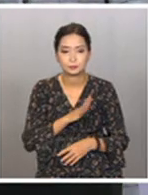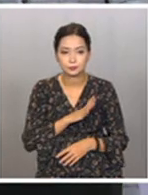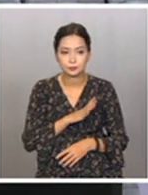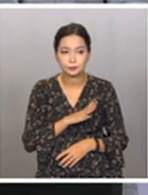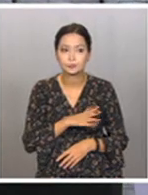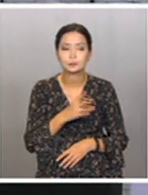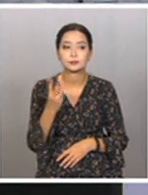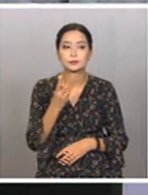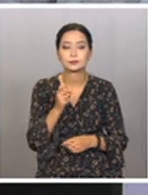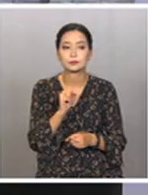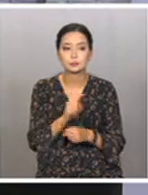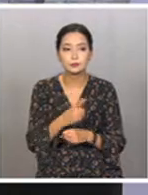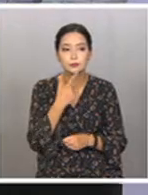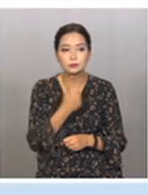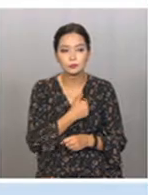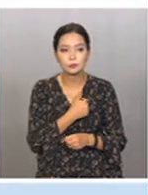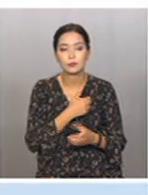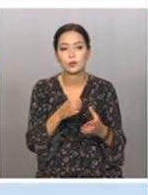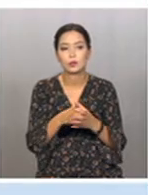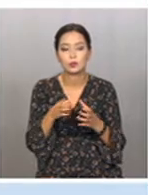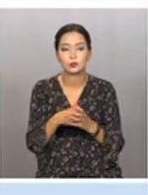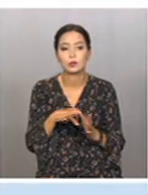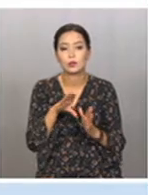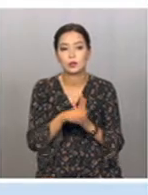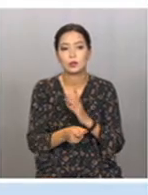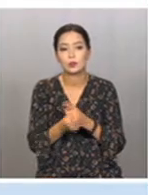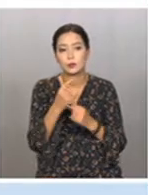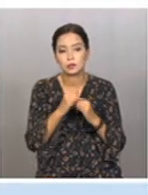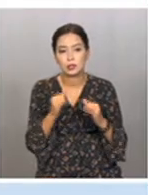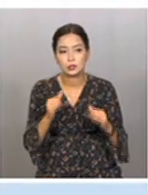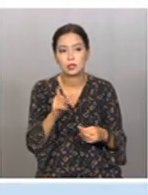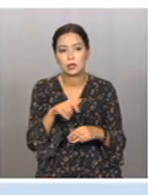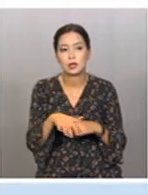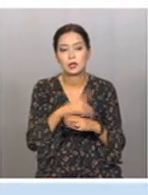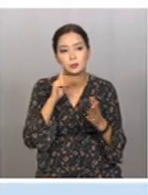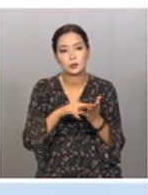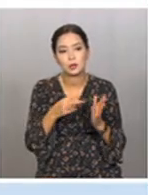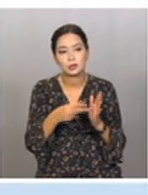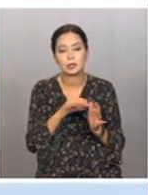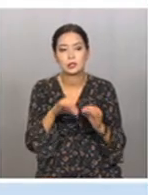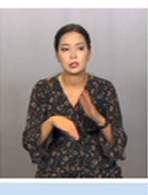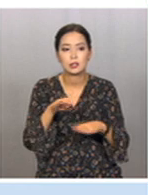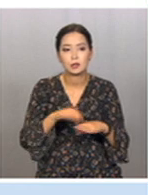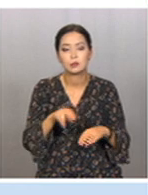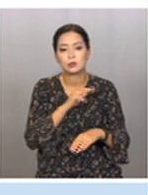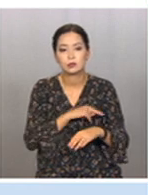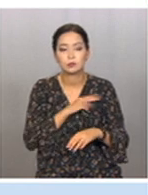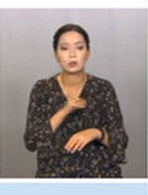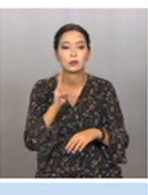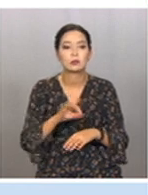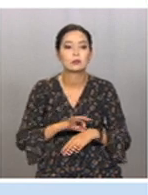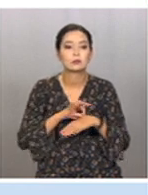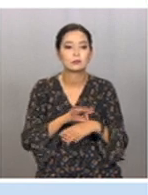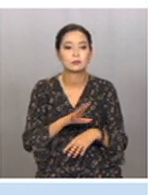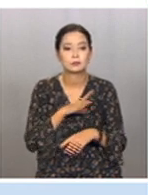Үшінші тапсырма. Әскери бөлімдерді құру кезінде халық арасында ұйымдастыру мен тәрбие жұмыстарын кімдер жүргізді?